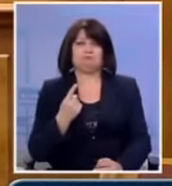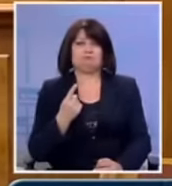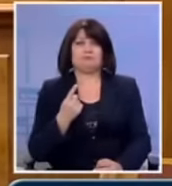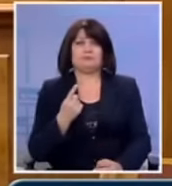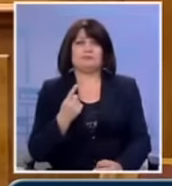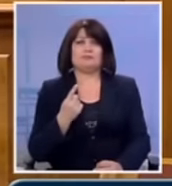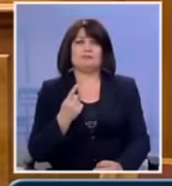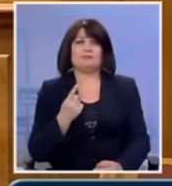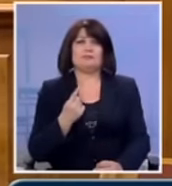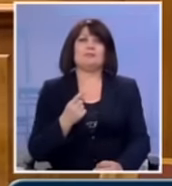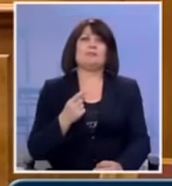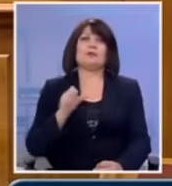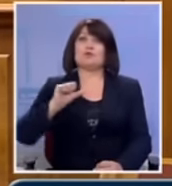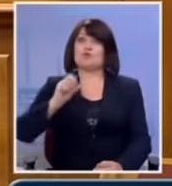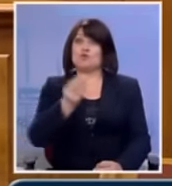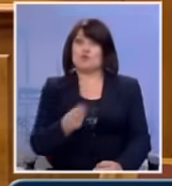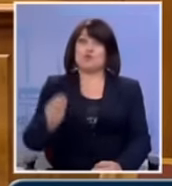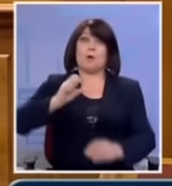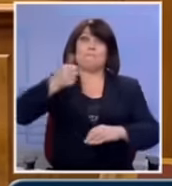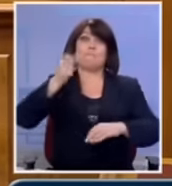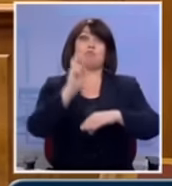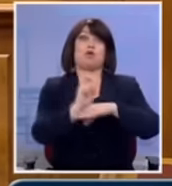τα υψηλά πρωτογενή πλεονάσματα.